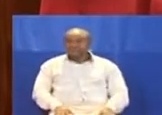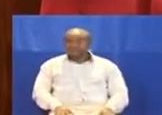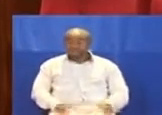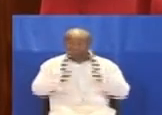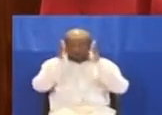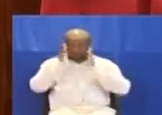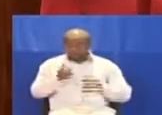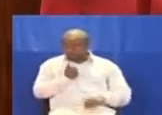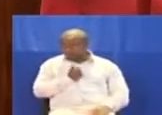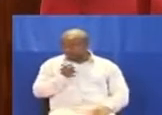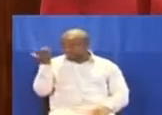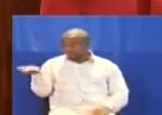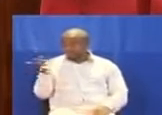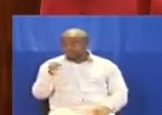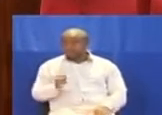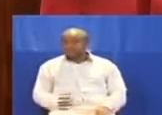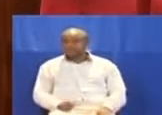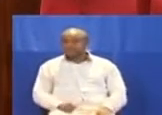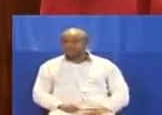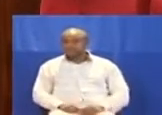Mheshimiwa Spika,